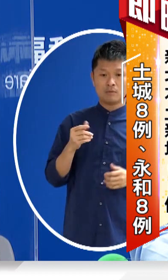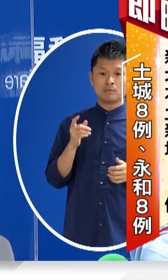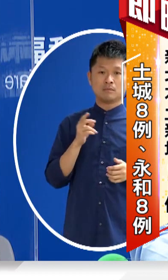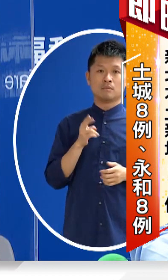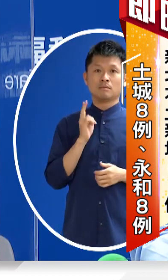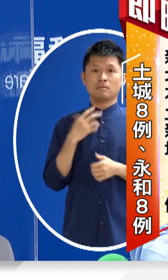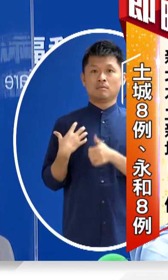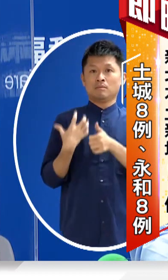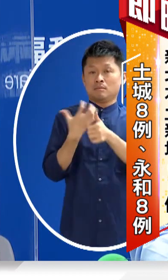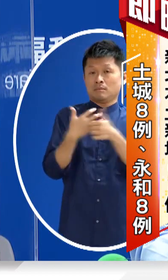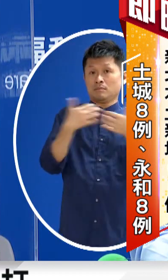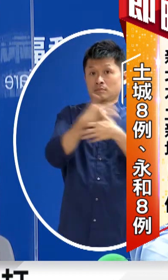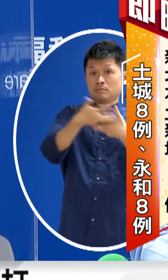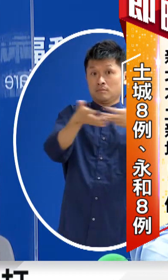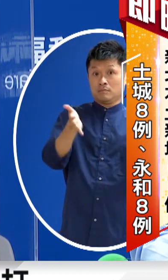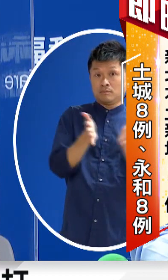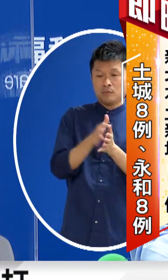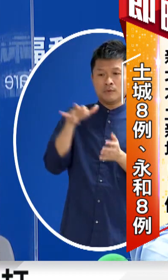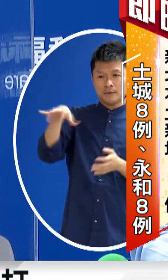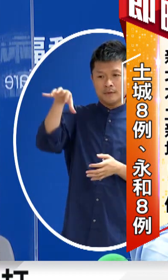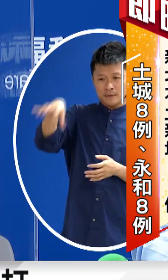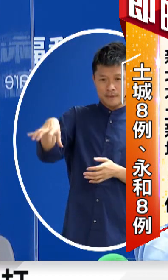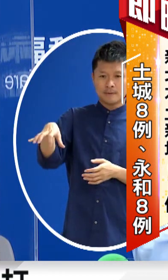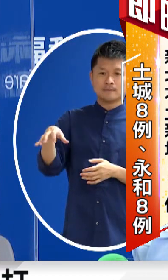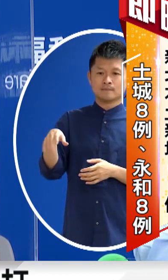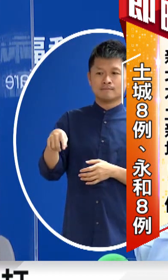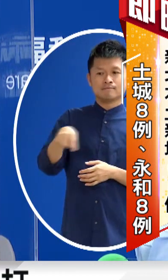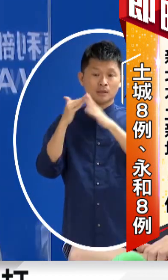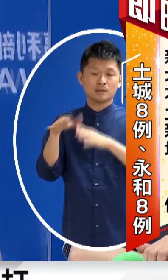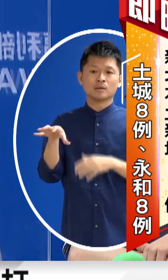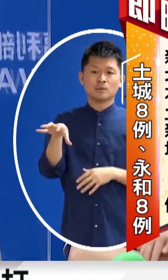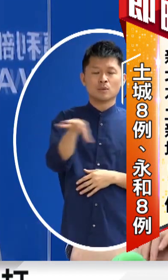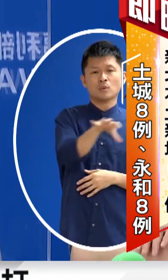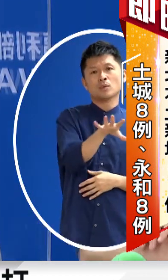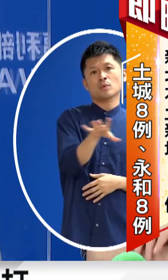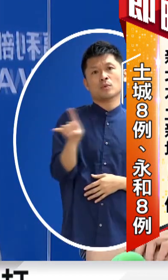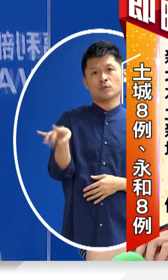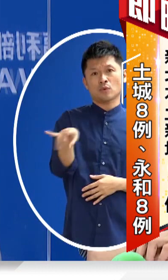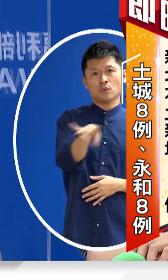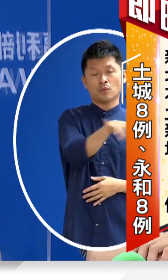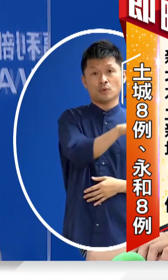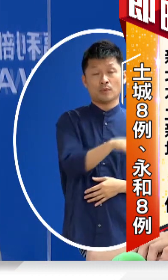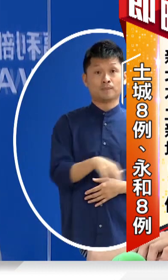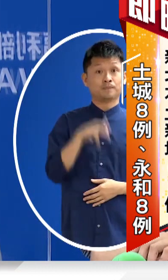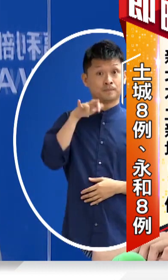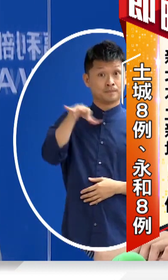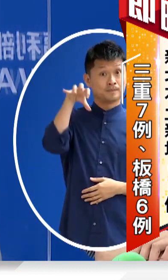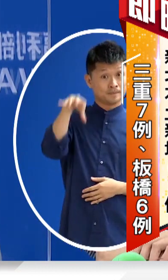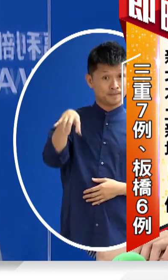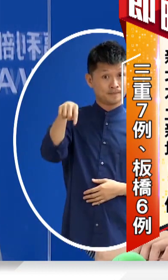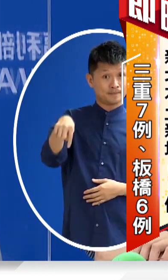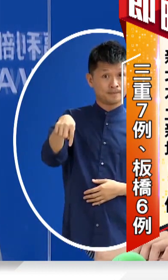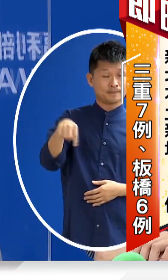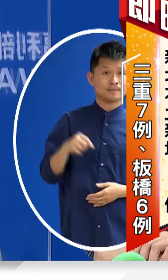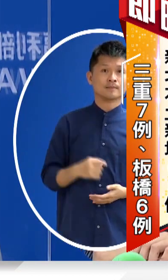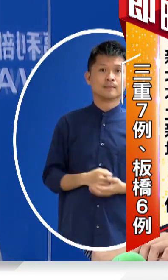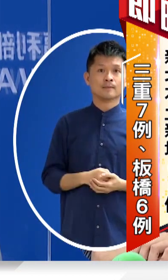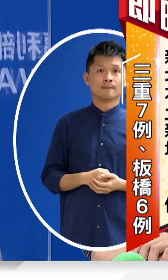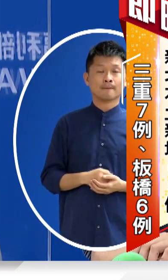个机场边境相关的人员来做施打。 那因为机场的这个包